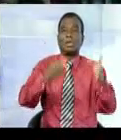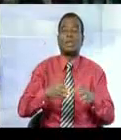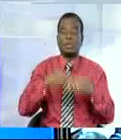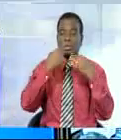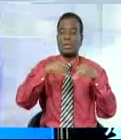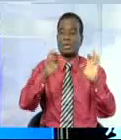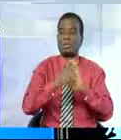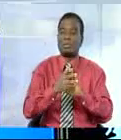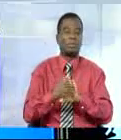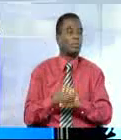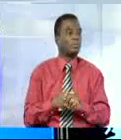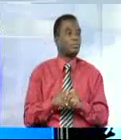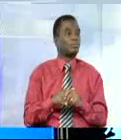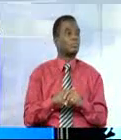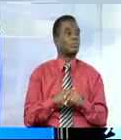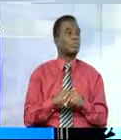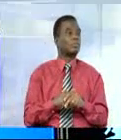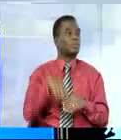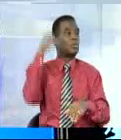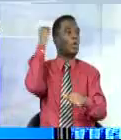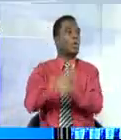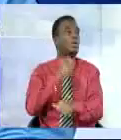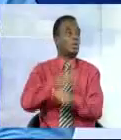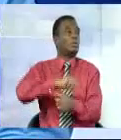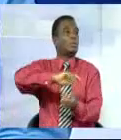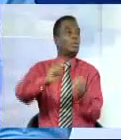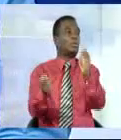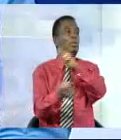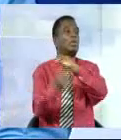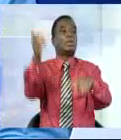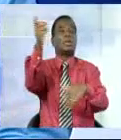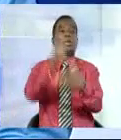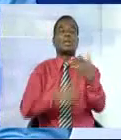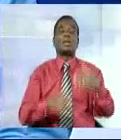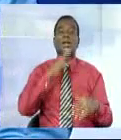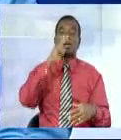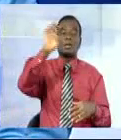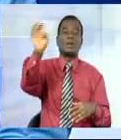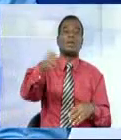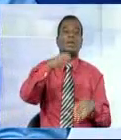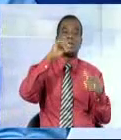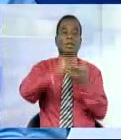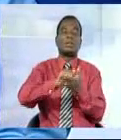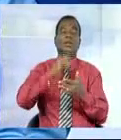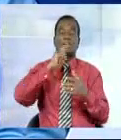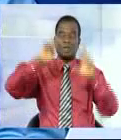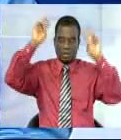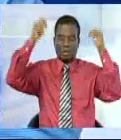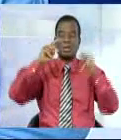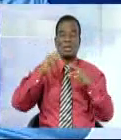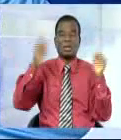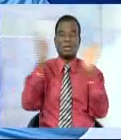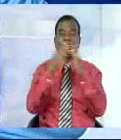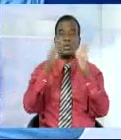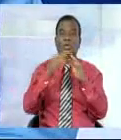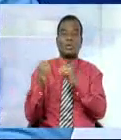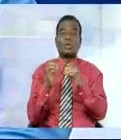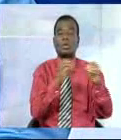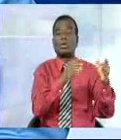familiale. Emploi et changement structurel, quelle réalité? C'est le thème du grand panel organisé